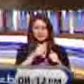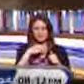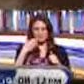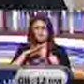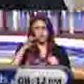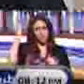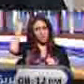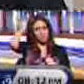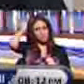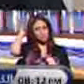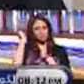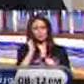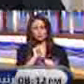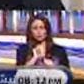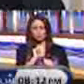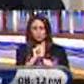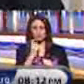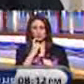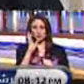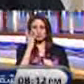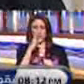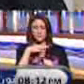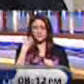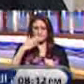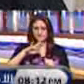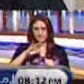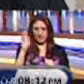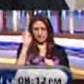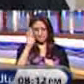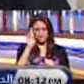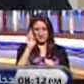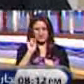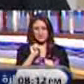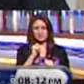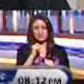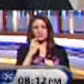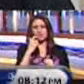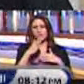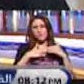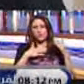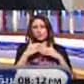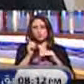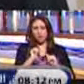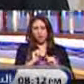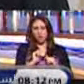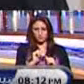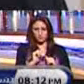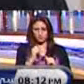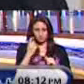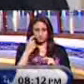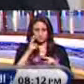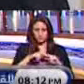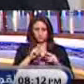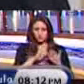أسيوط. ليست قضية شاب مات مسيحيا كان أو مسلما، لكن هي في الحقيقة